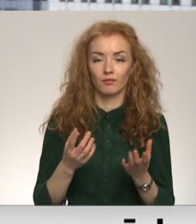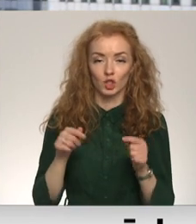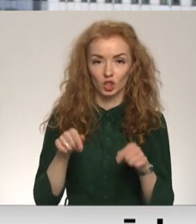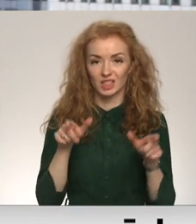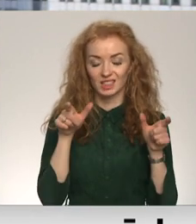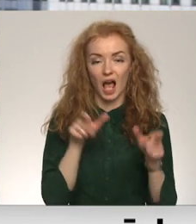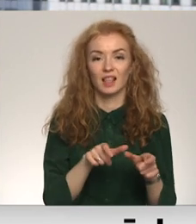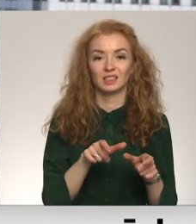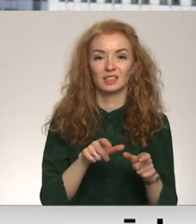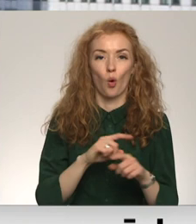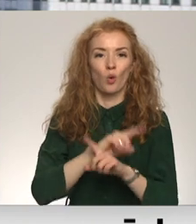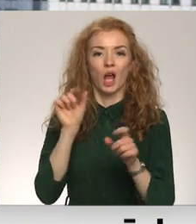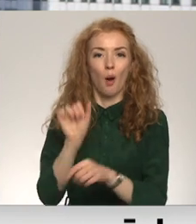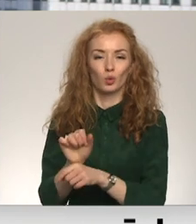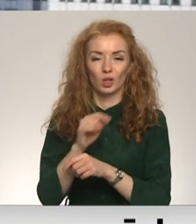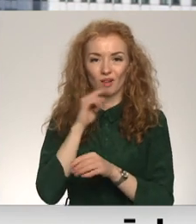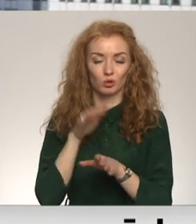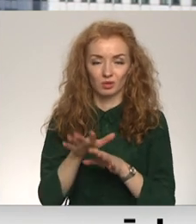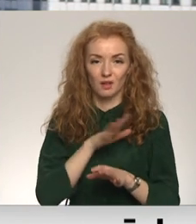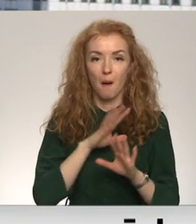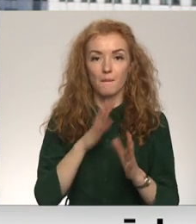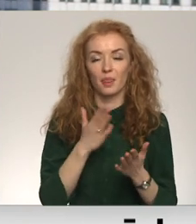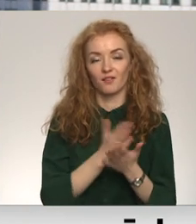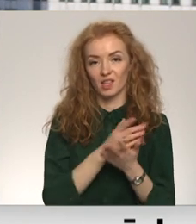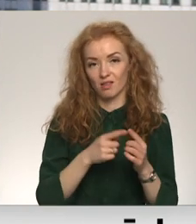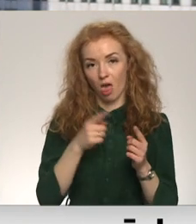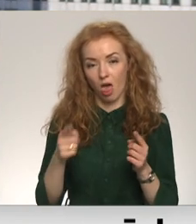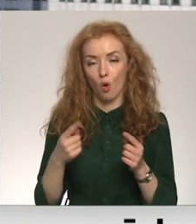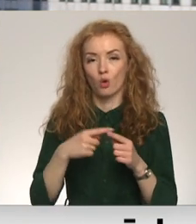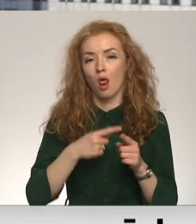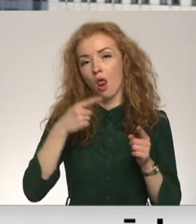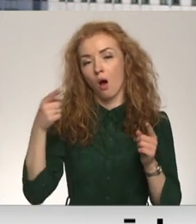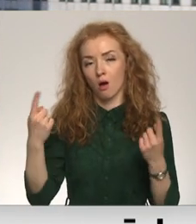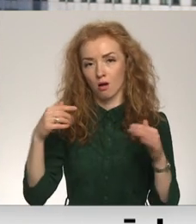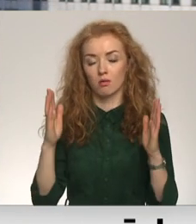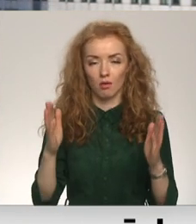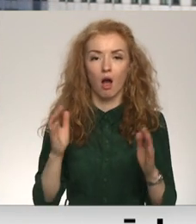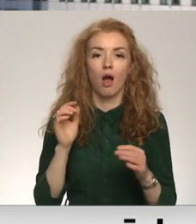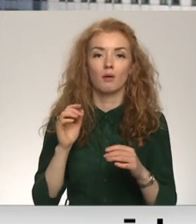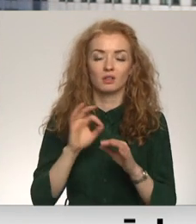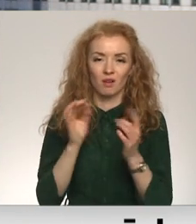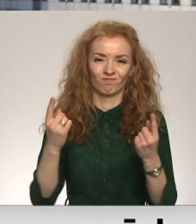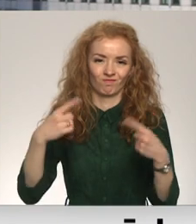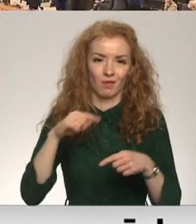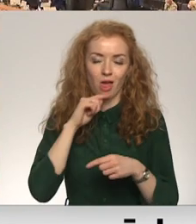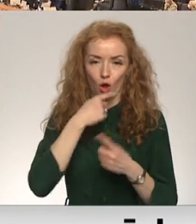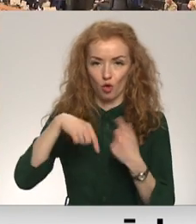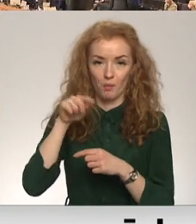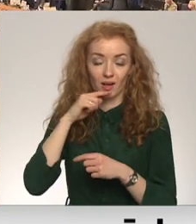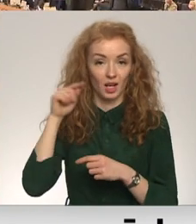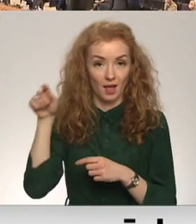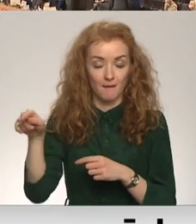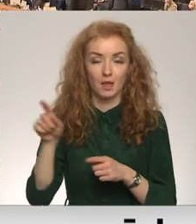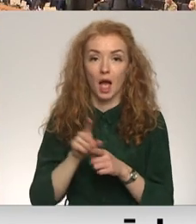neapturēs Krievijas uzbrukumu, tomēr vidējā un ilgtermiņā tās iedragās Krievijas ekonomiku. Vēl te Briselē pirms brīža sākās ārkārtas